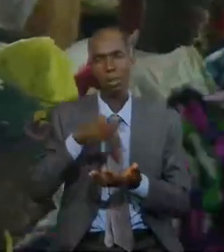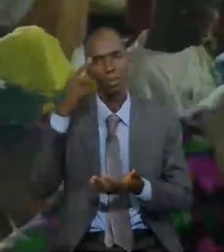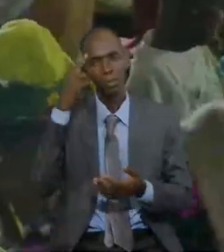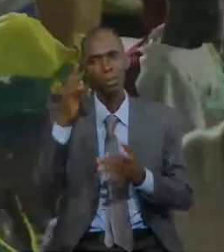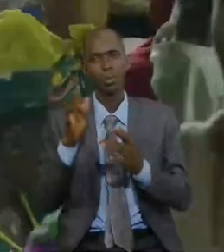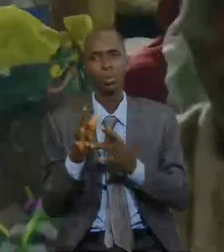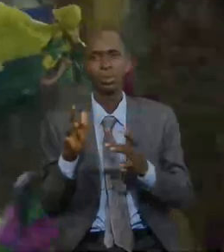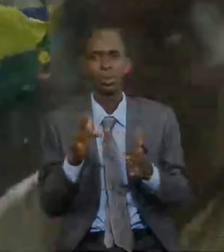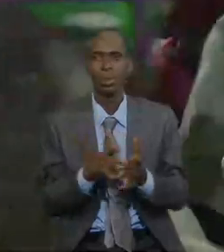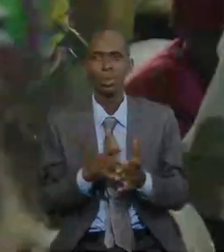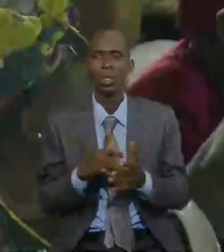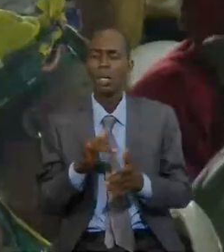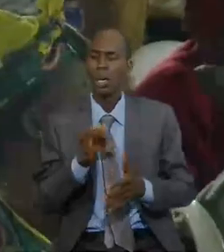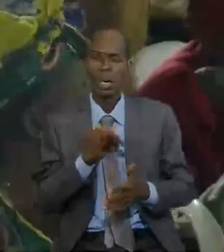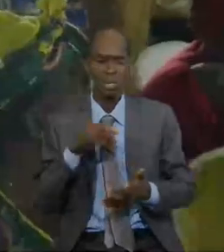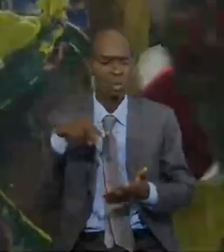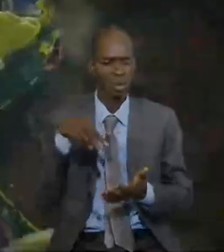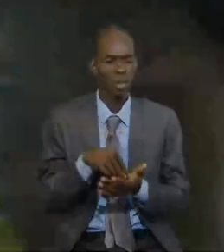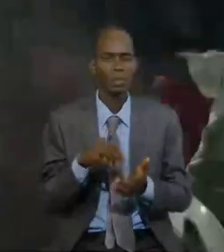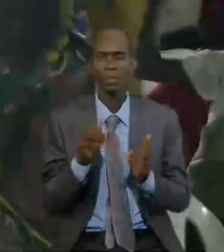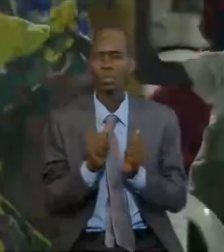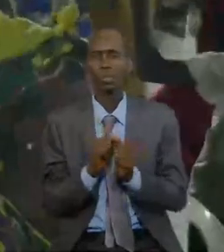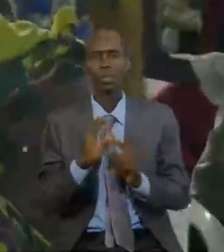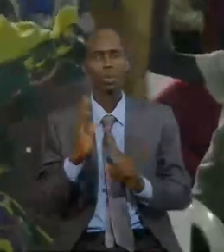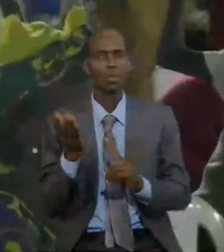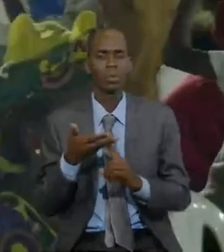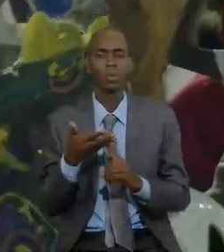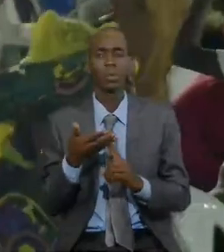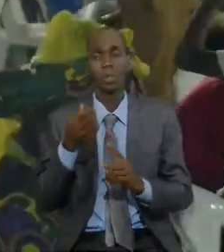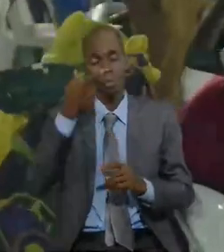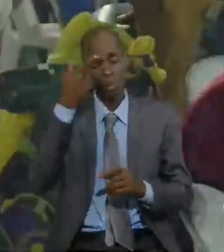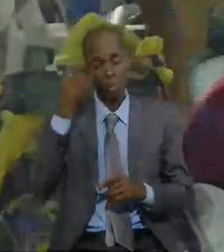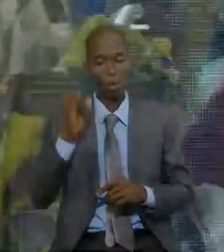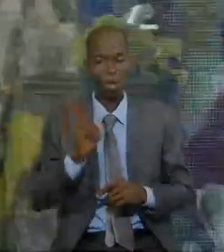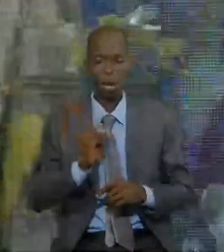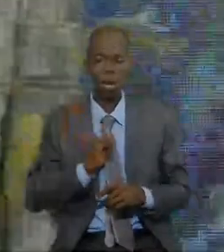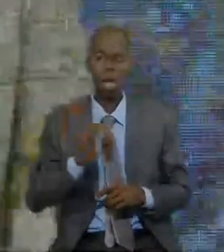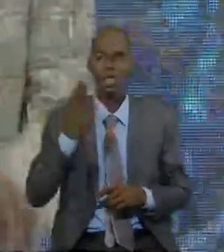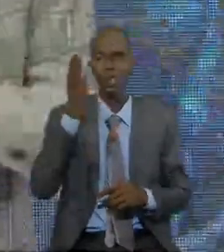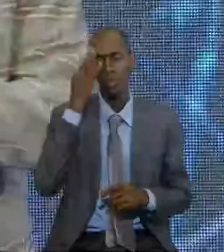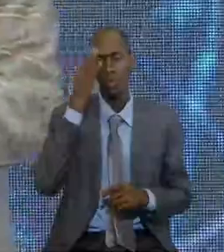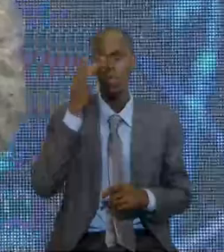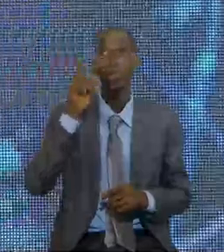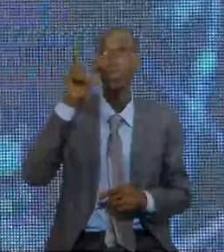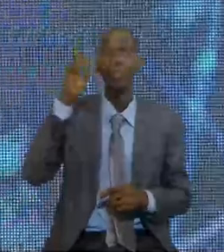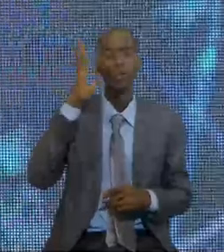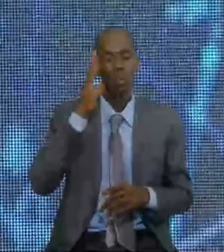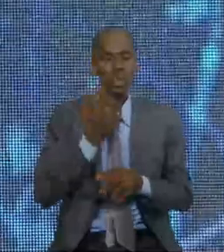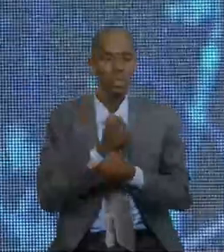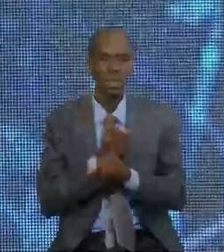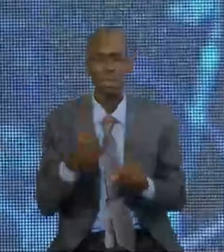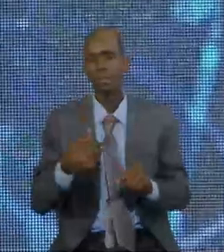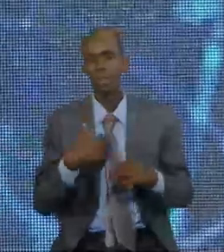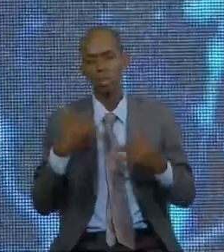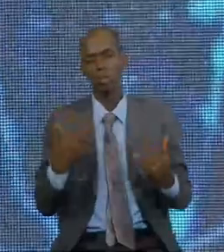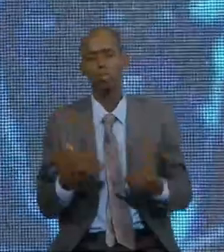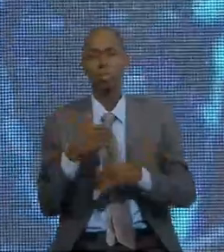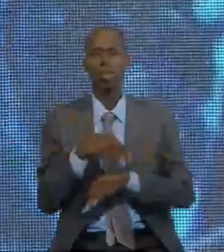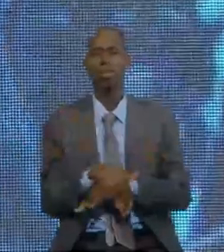Jésus et lève-toi avec conviction parce que je sais qui me sauvera ce